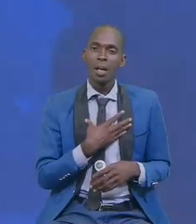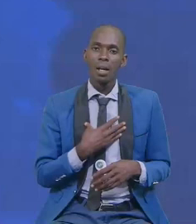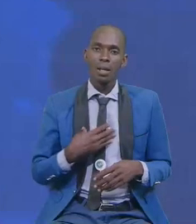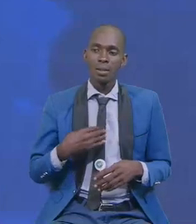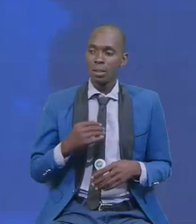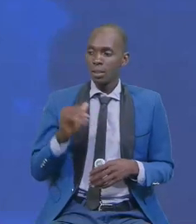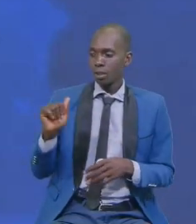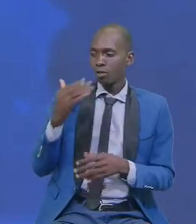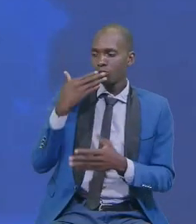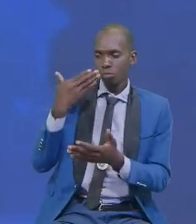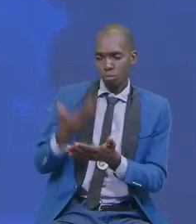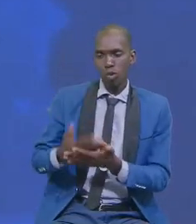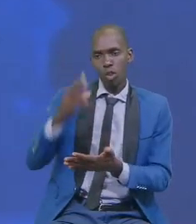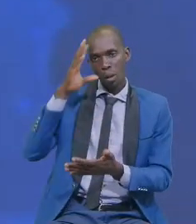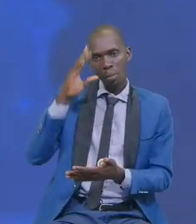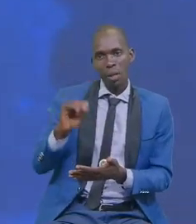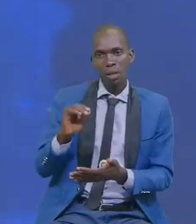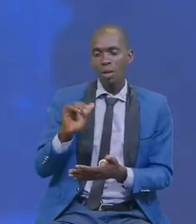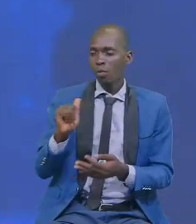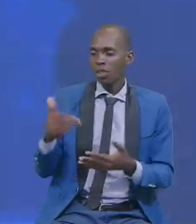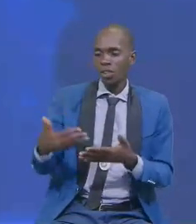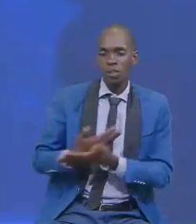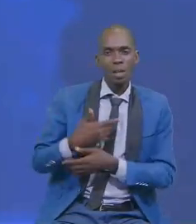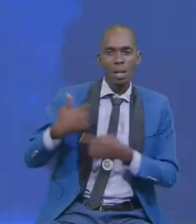Et je suis un bon homme.